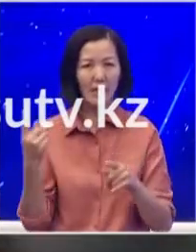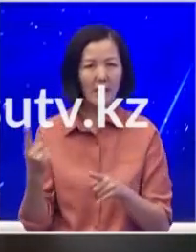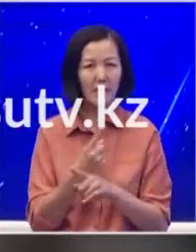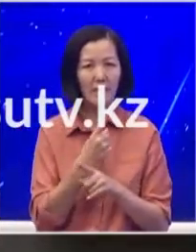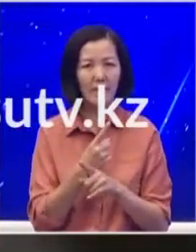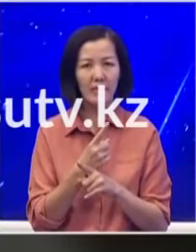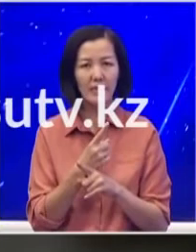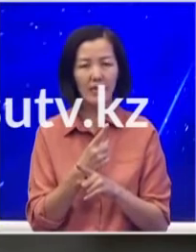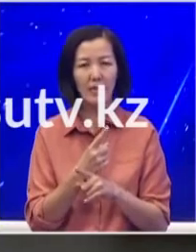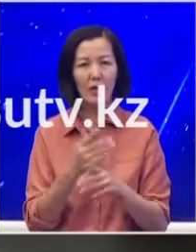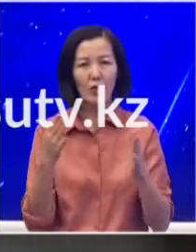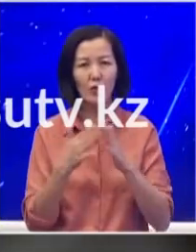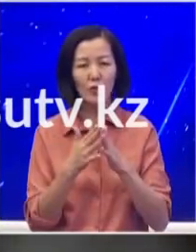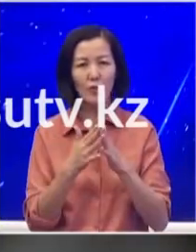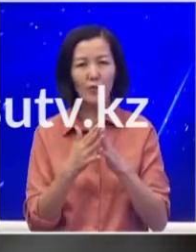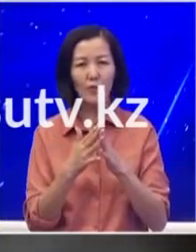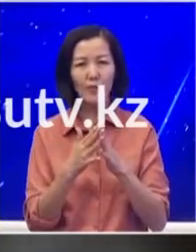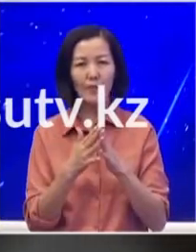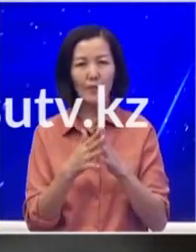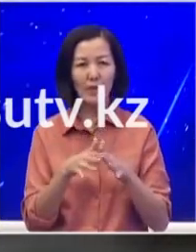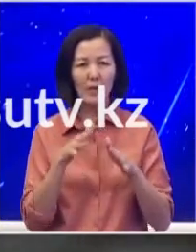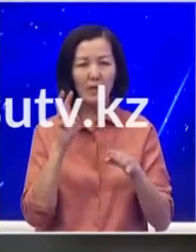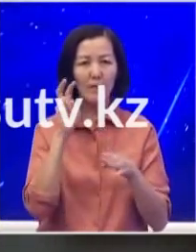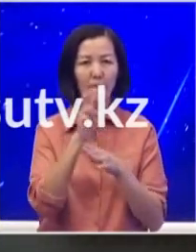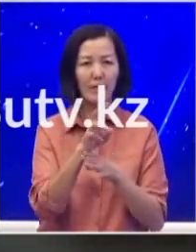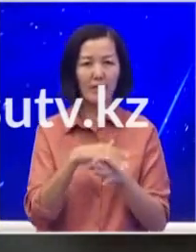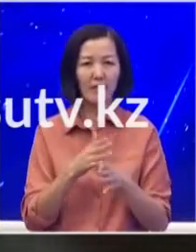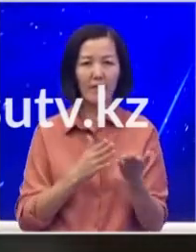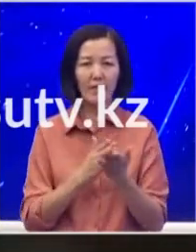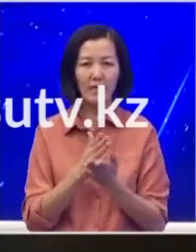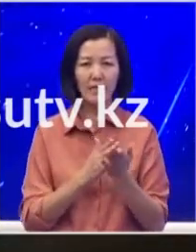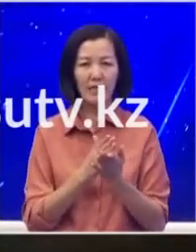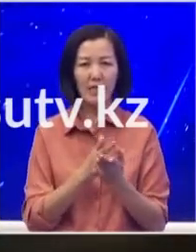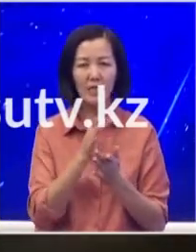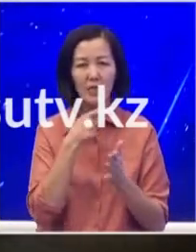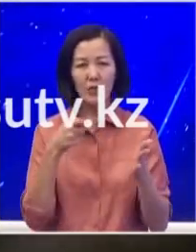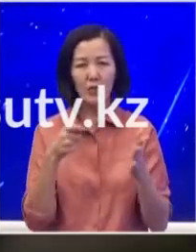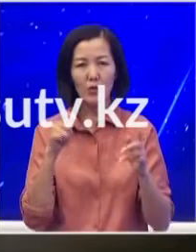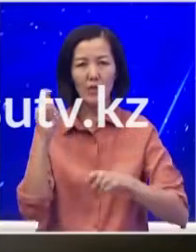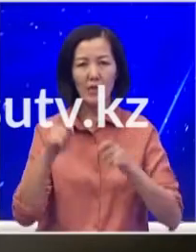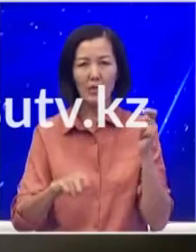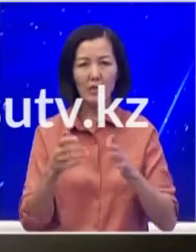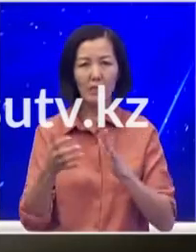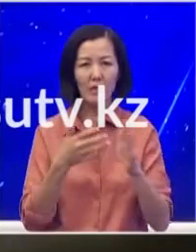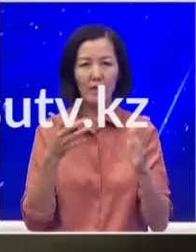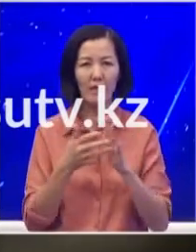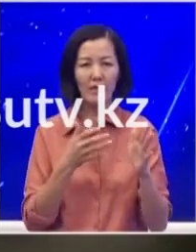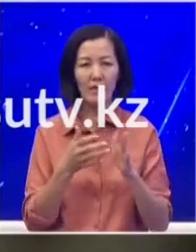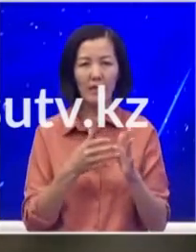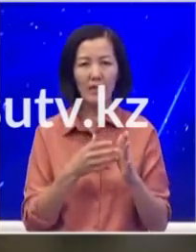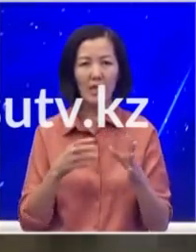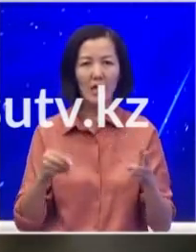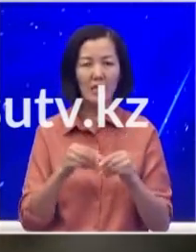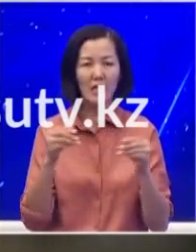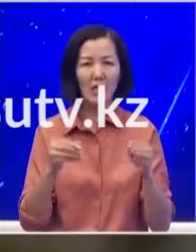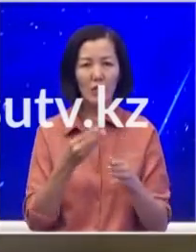он вваливается кому-то в дом. По словам ветеринаров, возможно, в сезон дождей этим животным не хватает соленой пищи, что